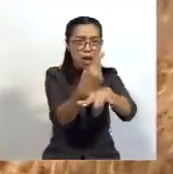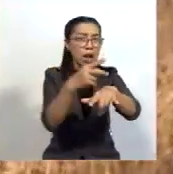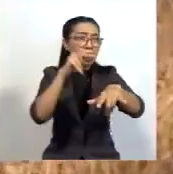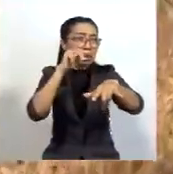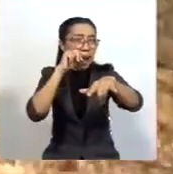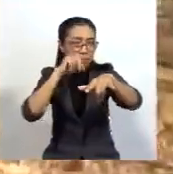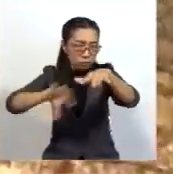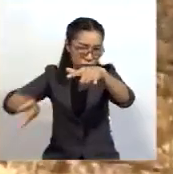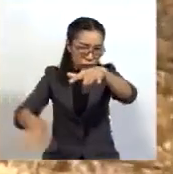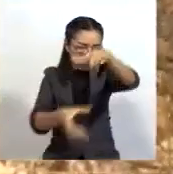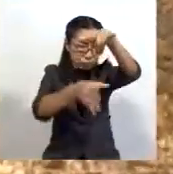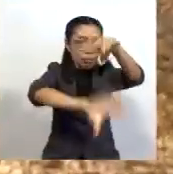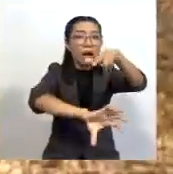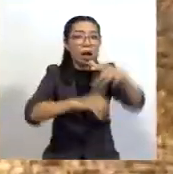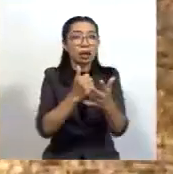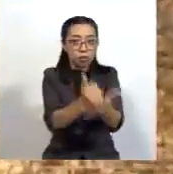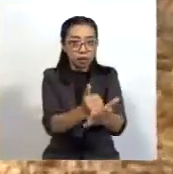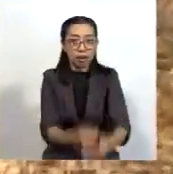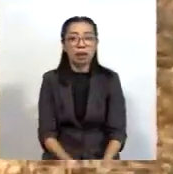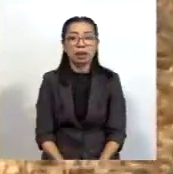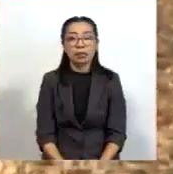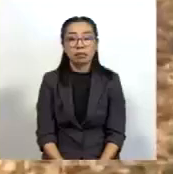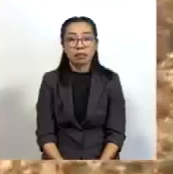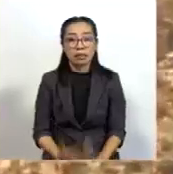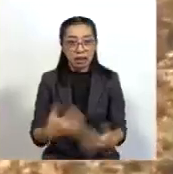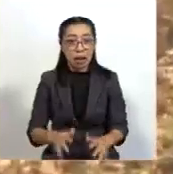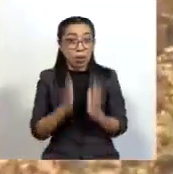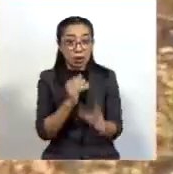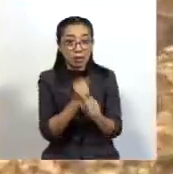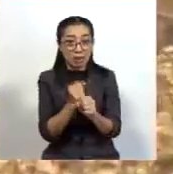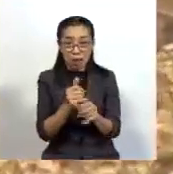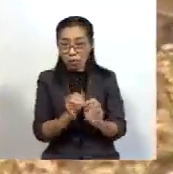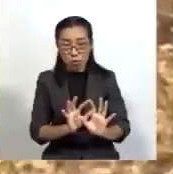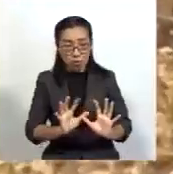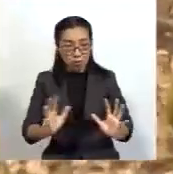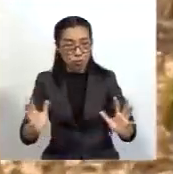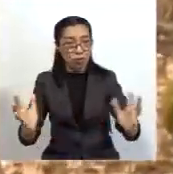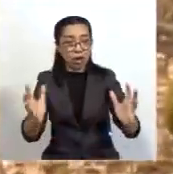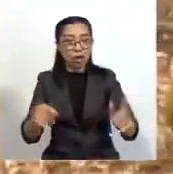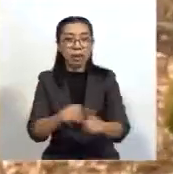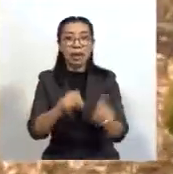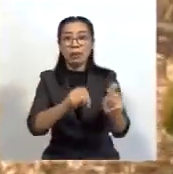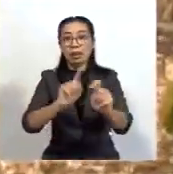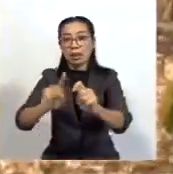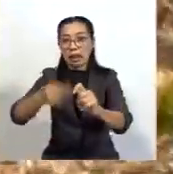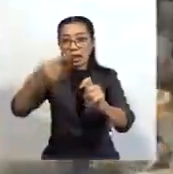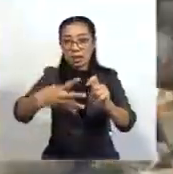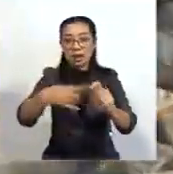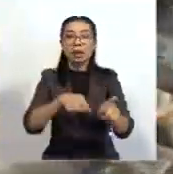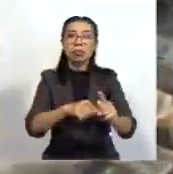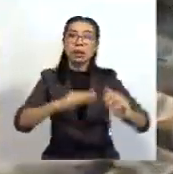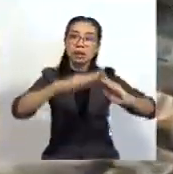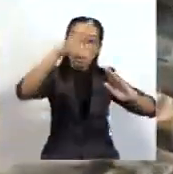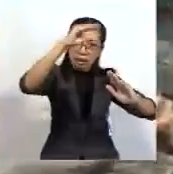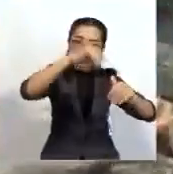ดอยนางแล้วนะคะนอกจากนี้ยังได้กระจายกำลังเจ้าหน้าที่เข้าไปใน4อำเภอทั้งที่อำเภอเชียงด